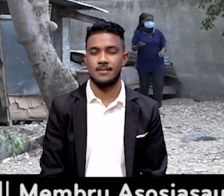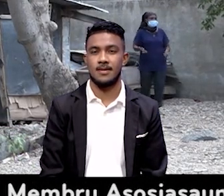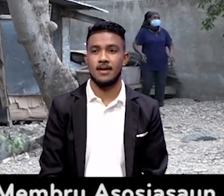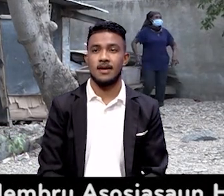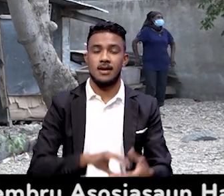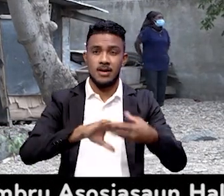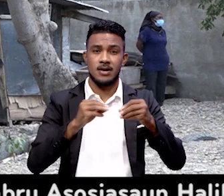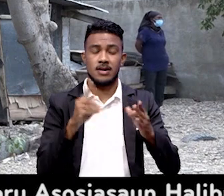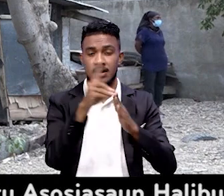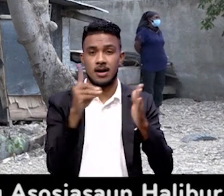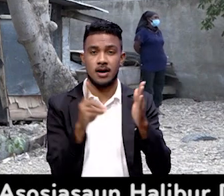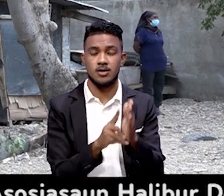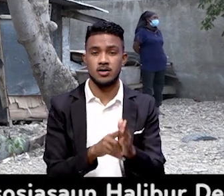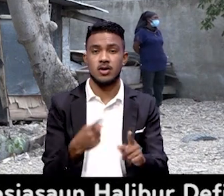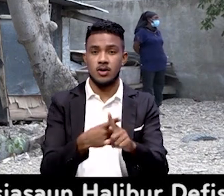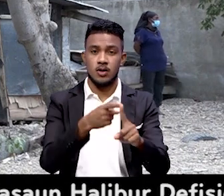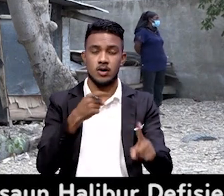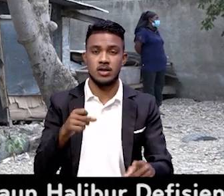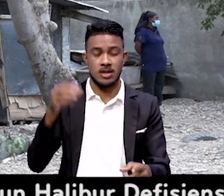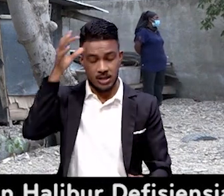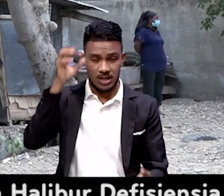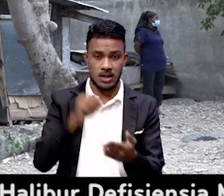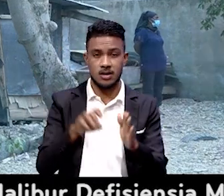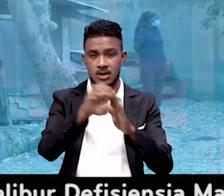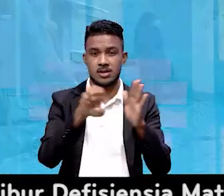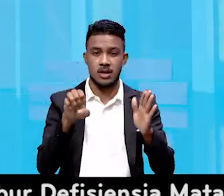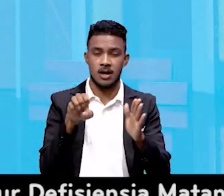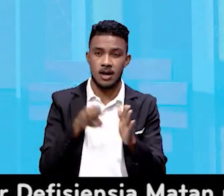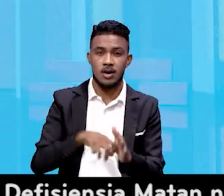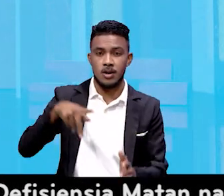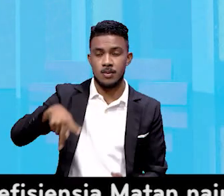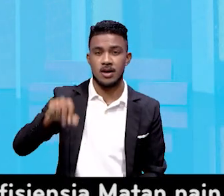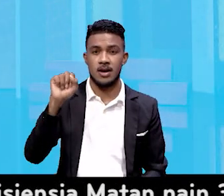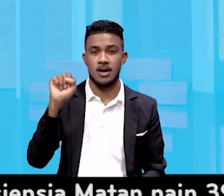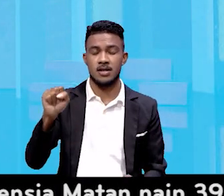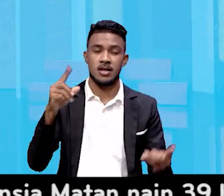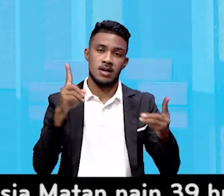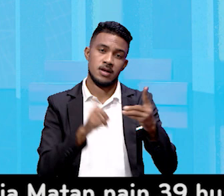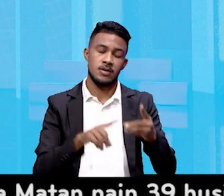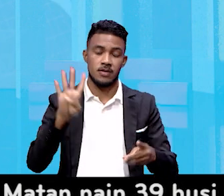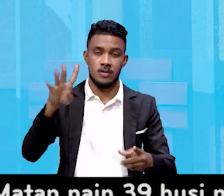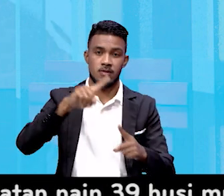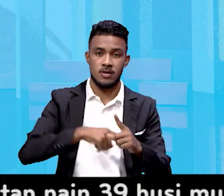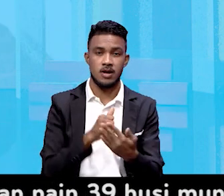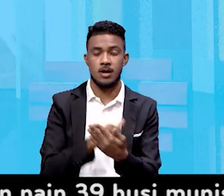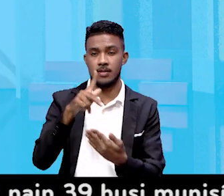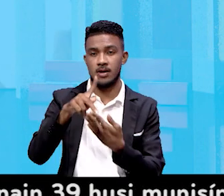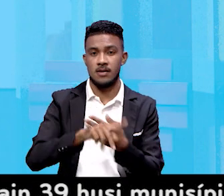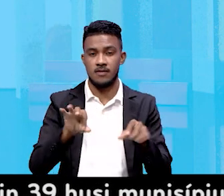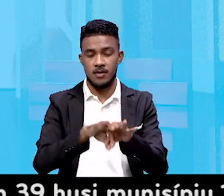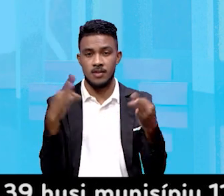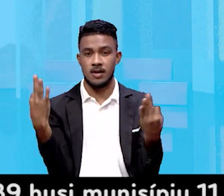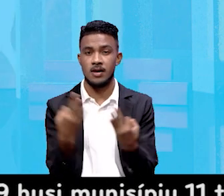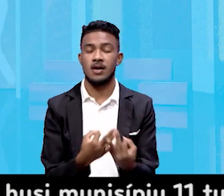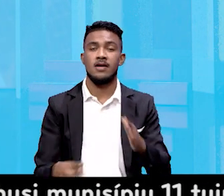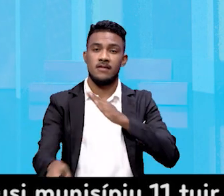Atualização dados, Secretaria de Estado de Proteção Civil para Desastre Natural em Beacontece e Fulan Abril e o Barra Tudo, Família Afetada e Território